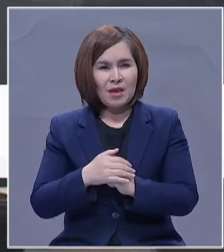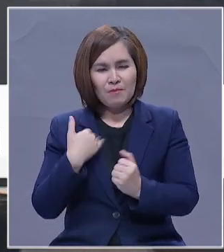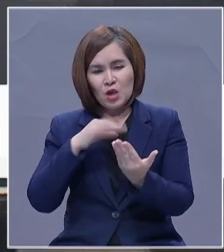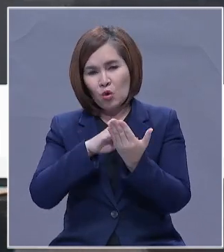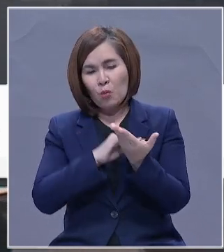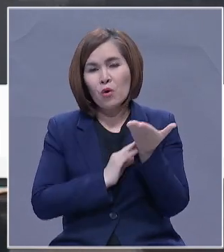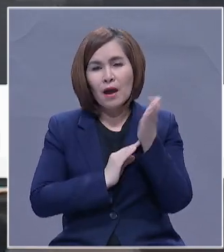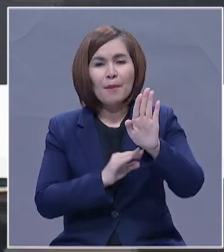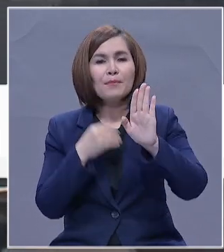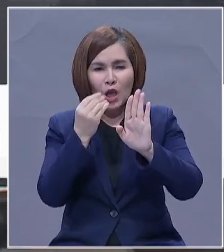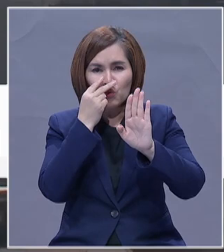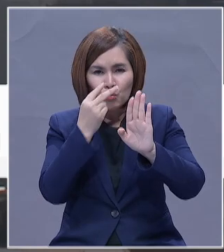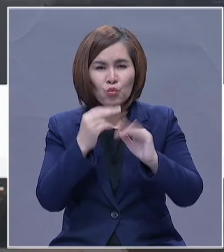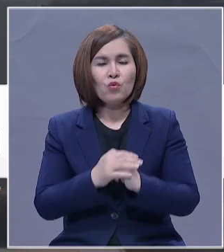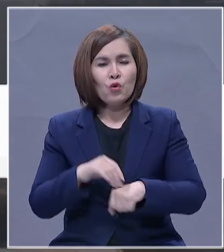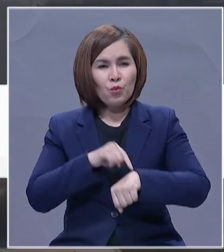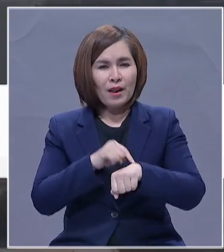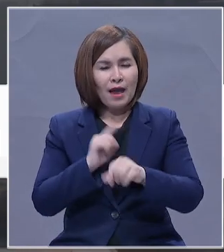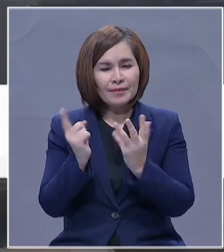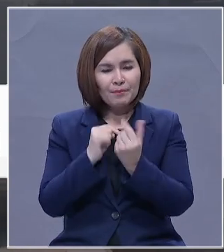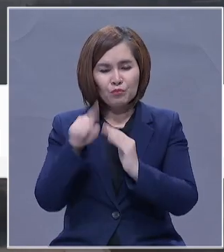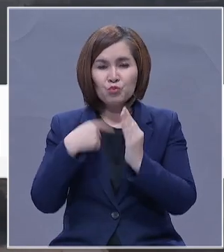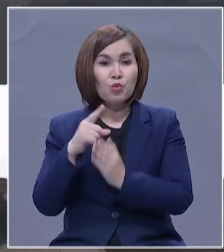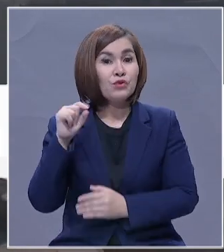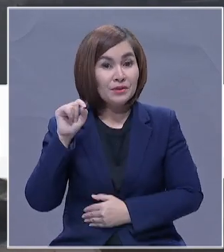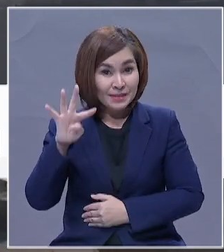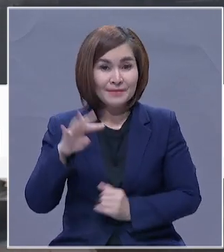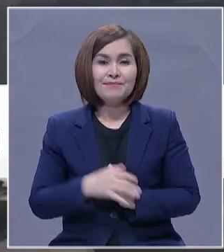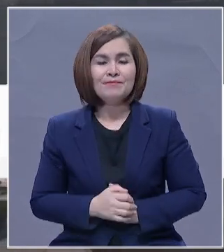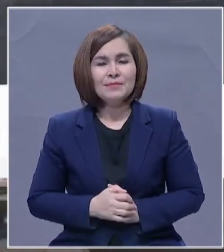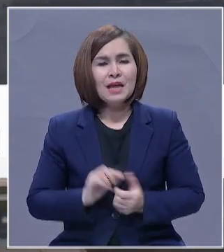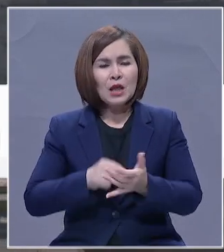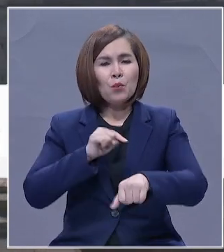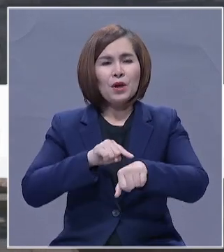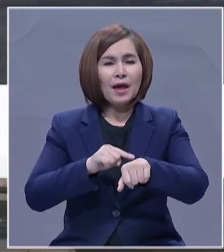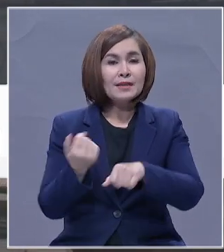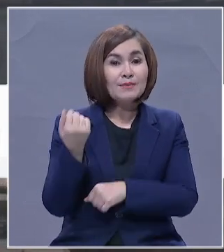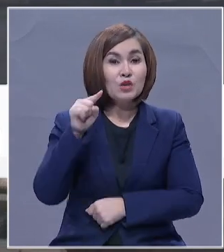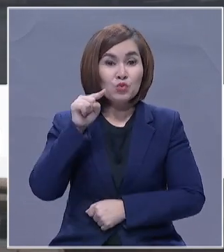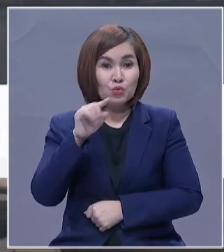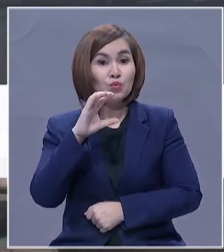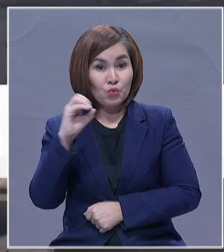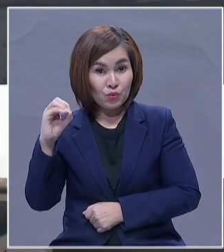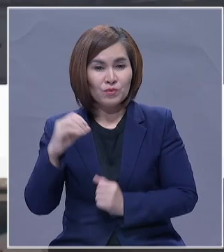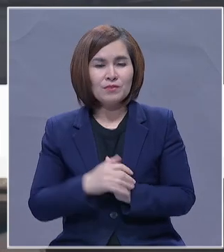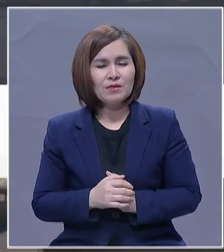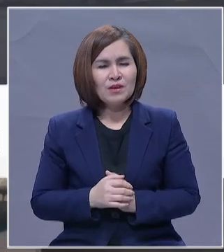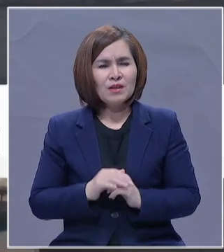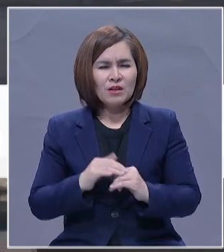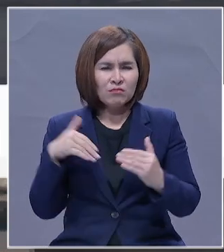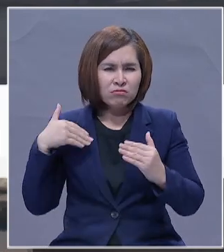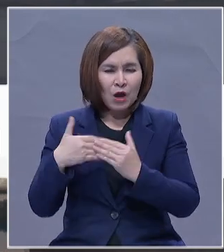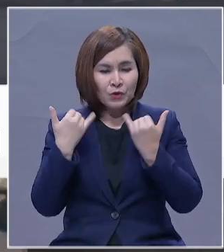2.5สะสม 24ชมในช่วงเวลานี่เลย 11:00นอตอนนี้ผ่านมาแค่ครึ่ง